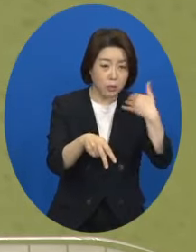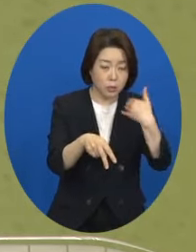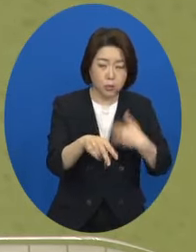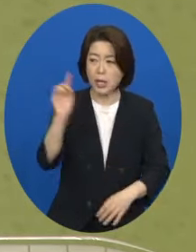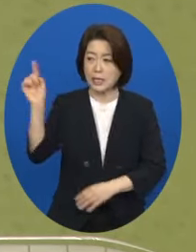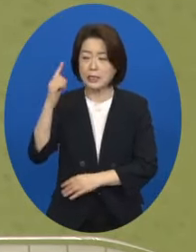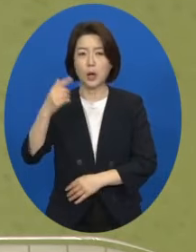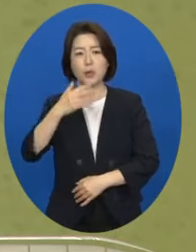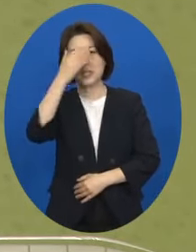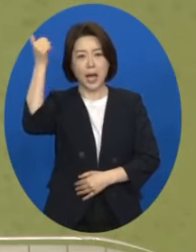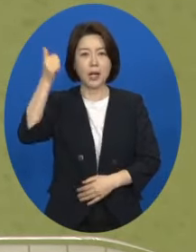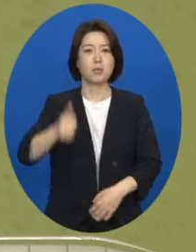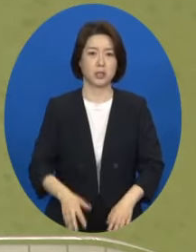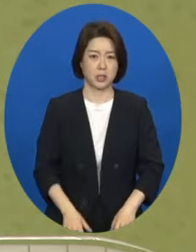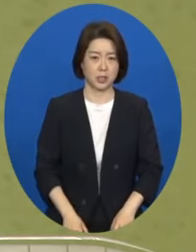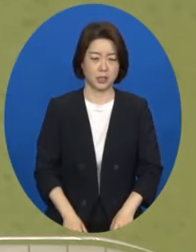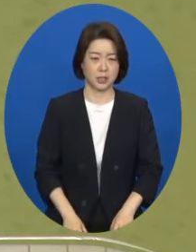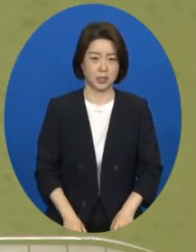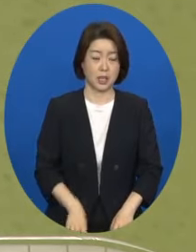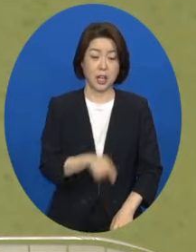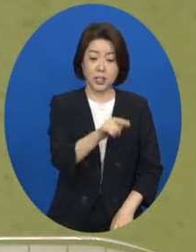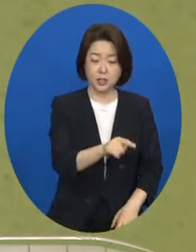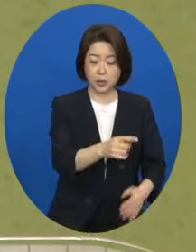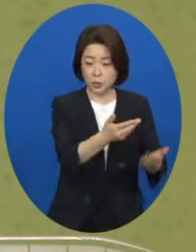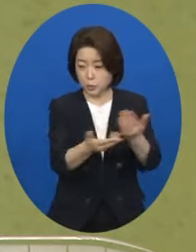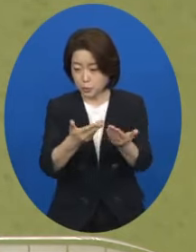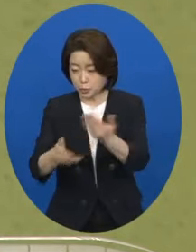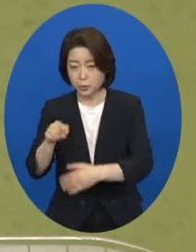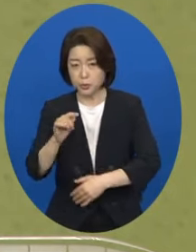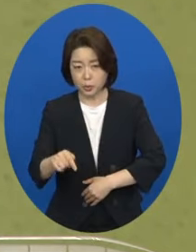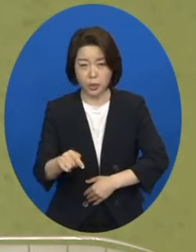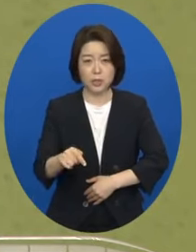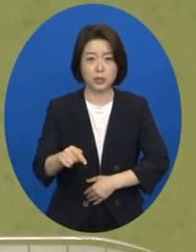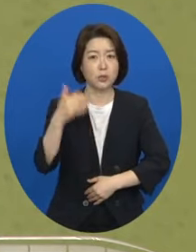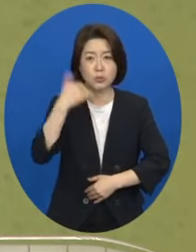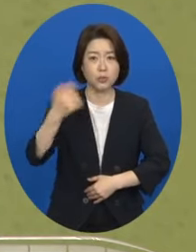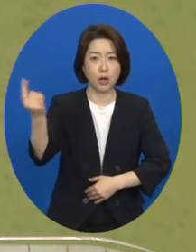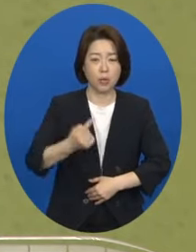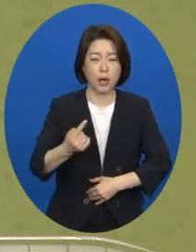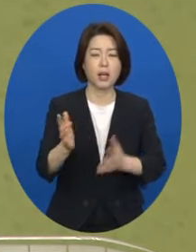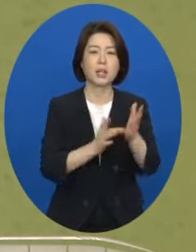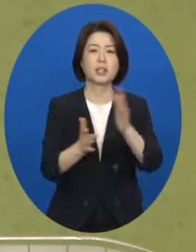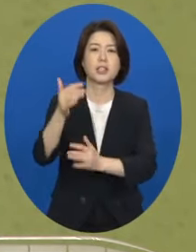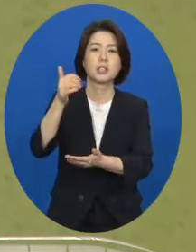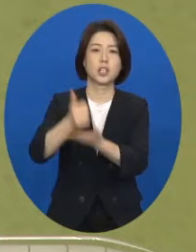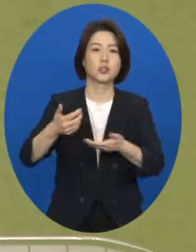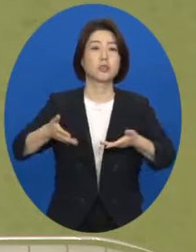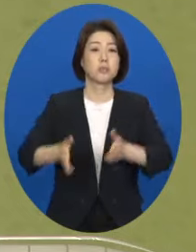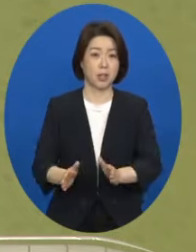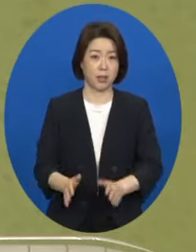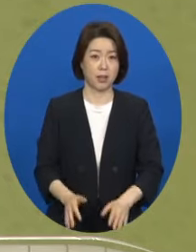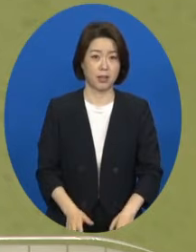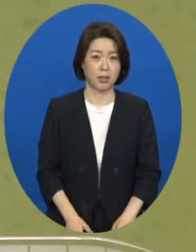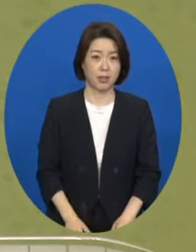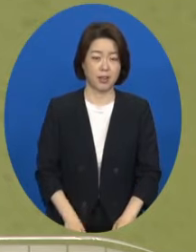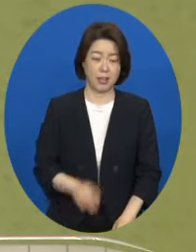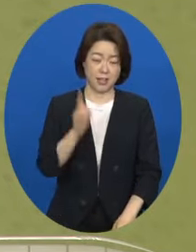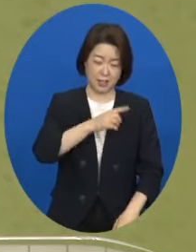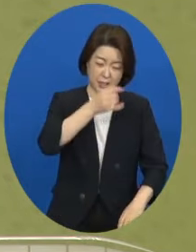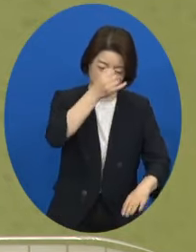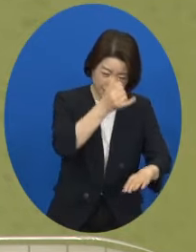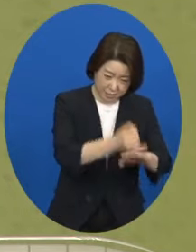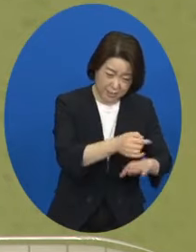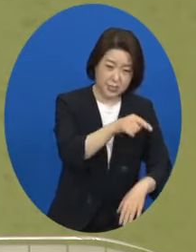손자가 다윗이에요. 다윗으로 통하여서 누가 오십니까? 예수님이 오시죠. 여러분 최악의 결정을